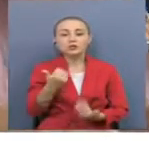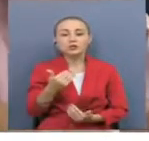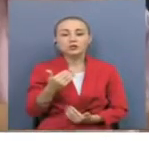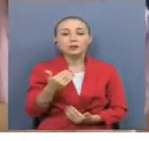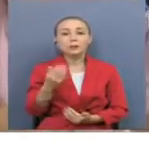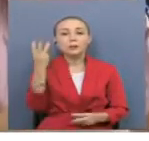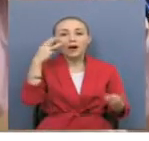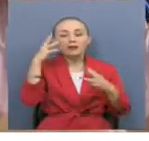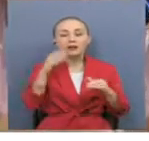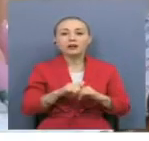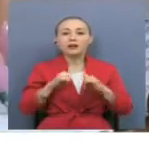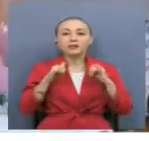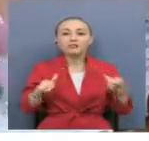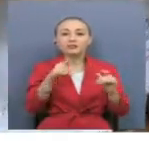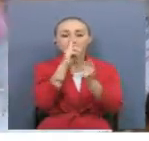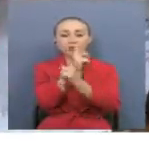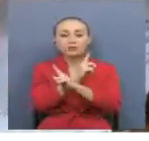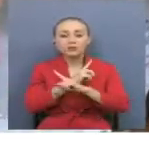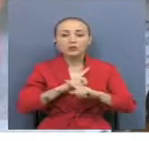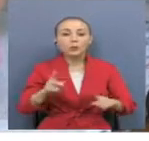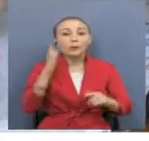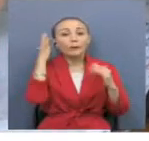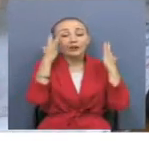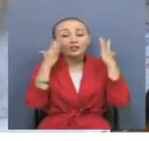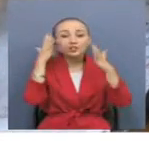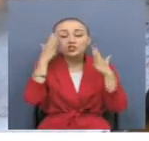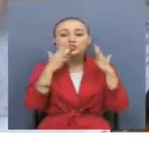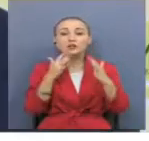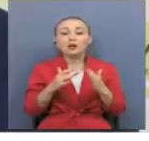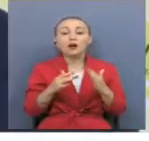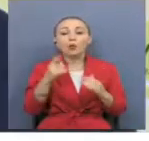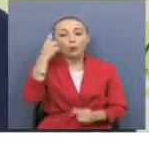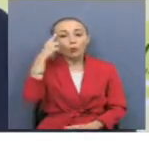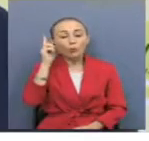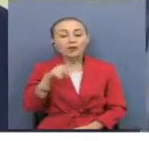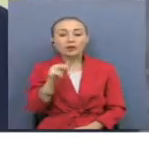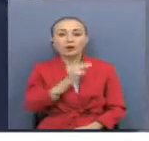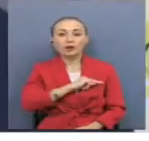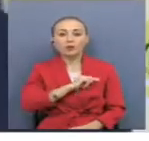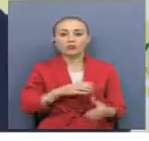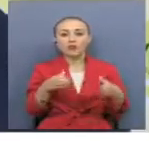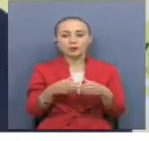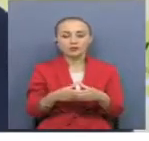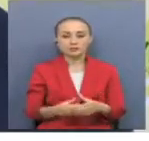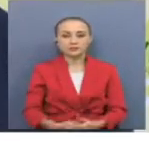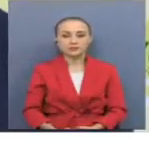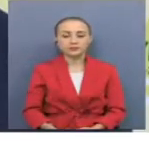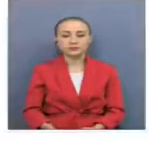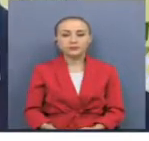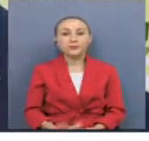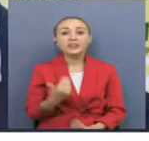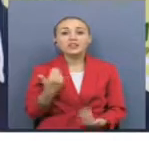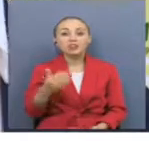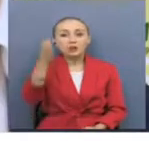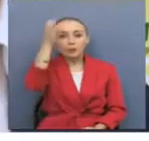және топпен жұмыс істей алу қабілеттерін жетілдіруге көп көңіл бөлінуде. Сегодня в образовании очень много перемен.